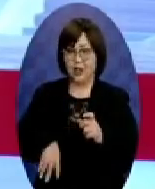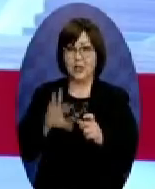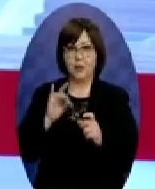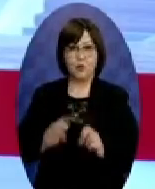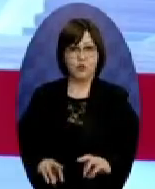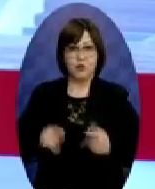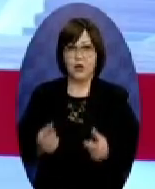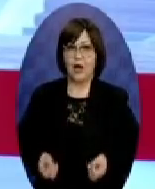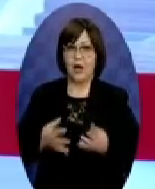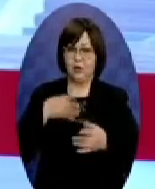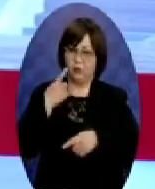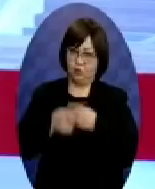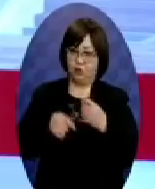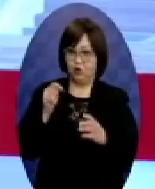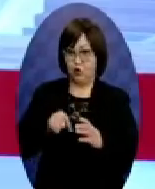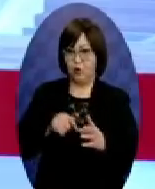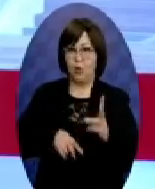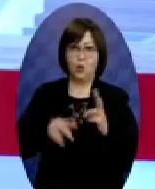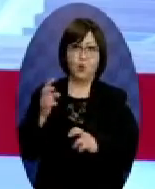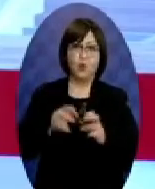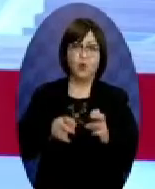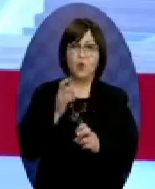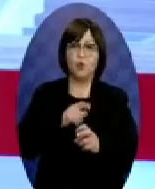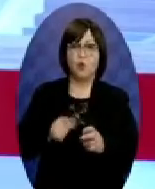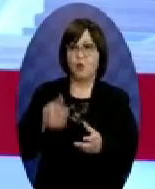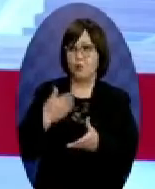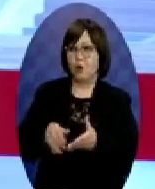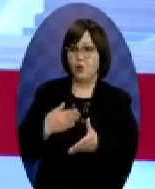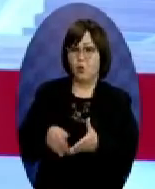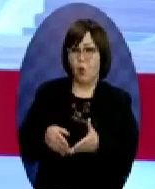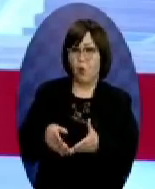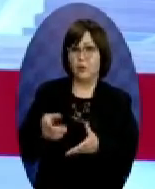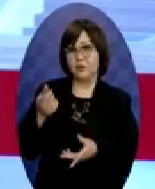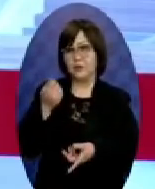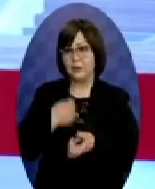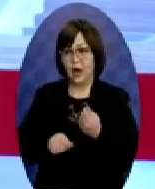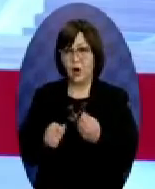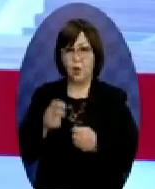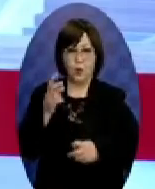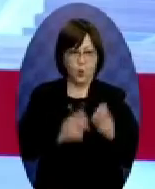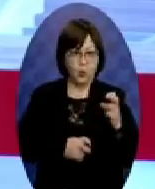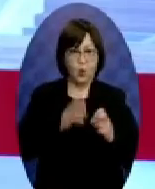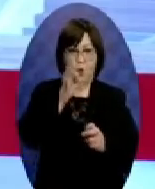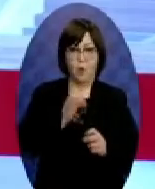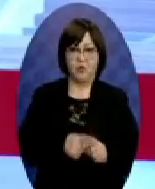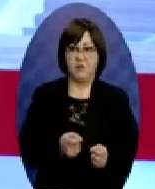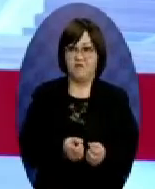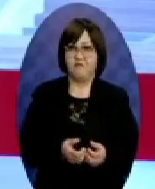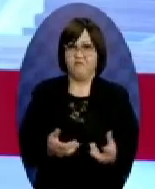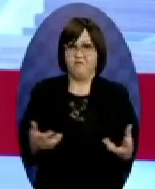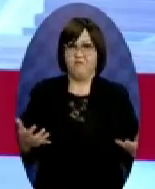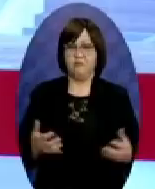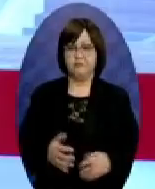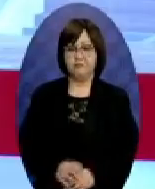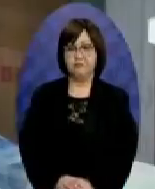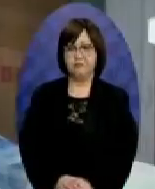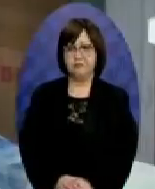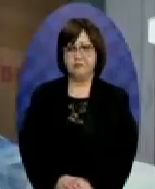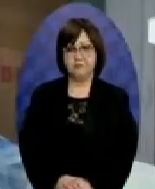хөндлөө. Дотоодын үйлдвэрлэгчдийн хувьд л ихэд энэ үеэр борлуулалт болон үйлдвэрлэл нь хэд дахин өсдөг гэдгийг хэлж байна.